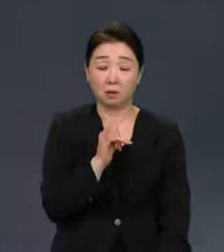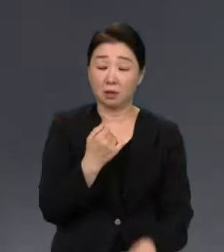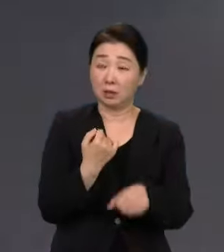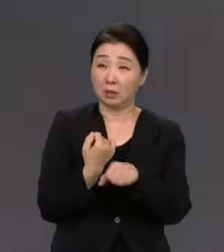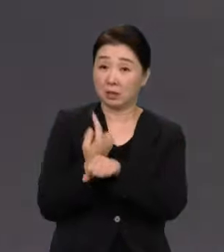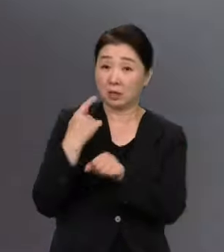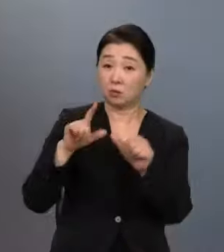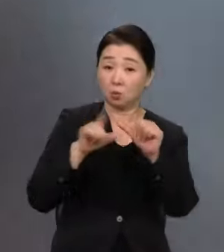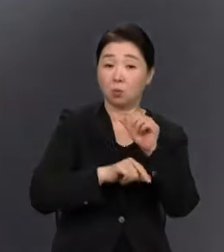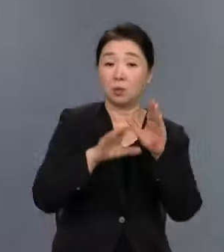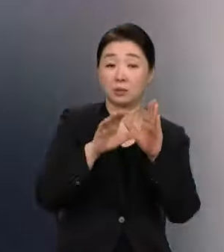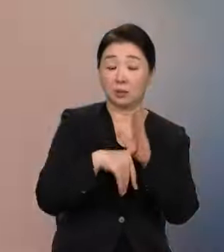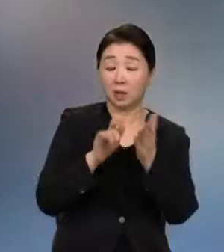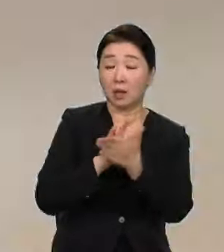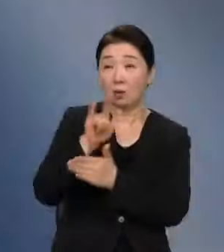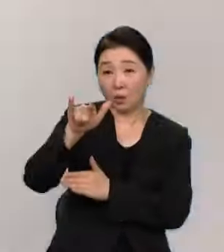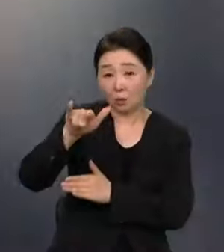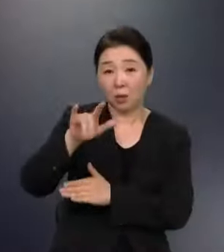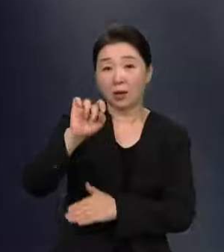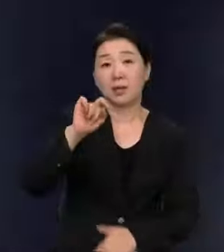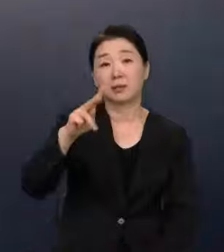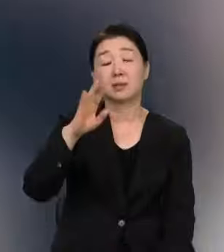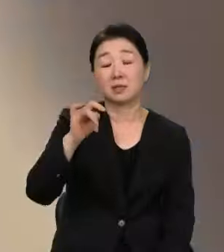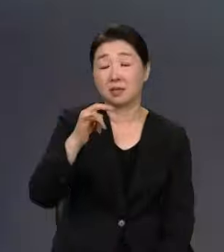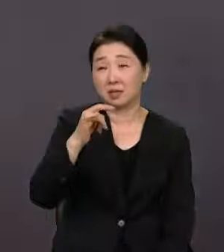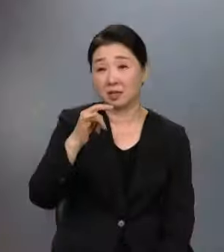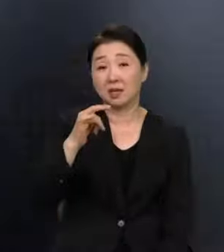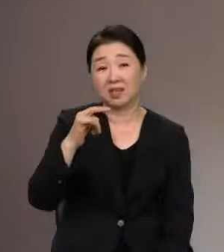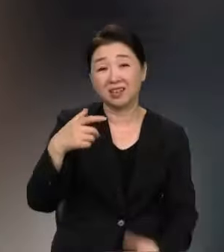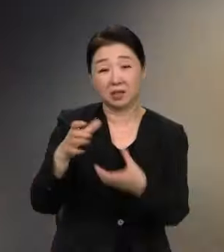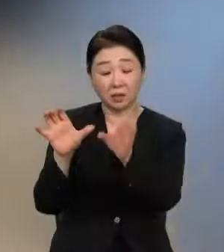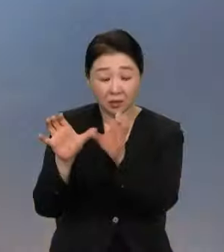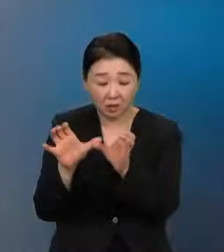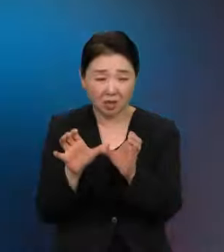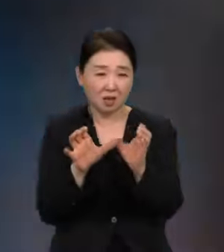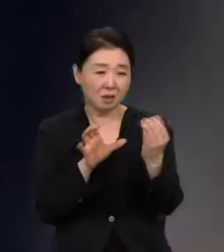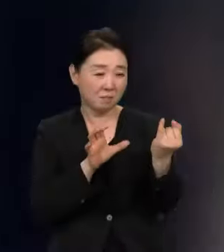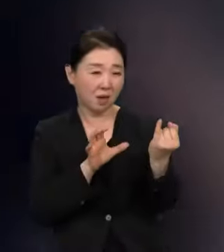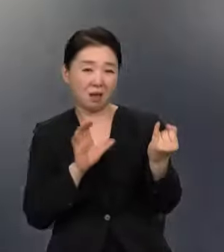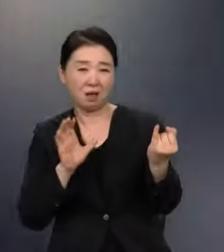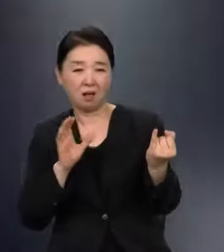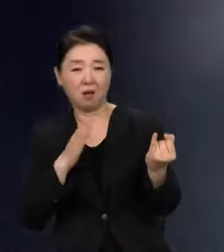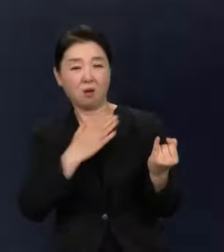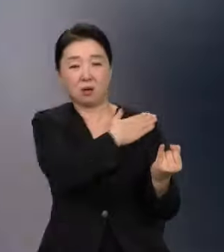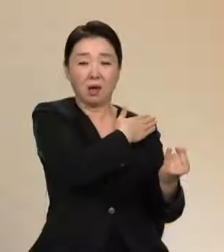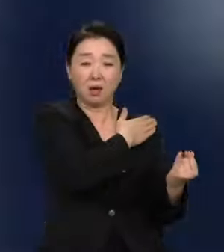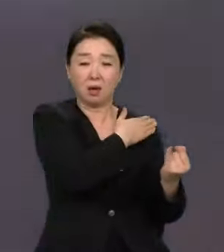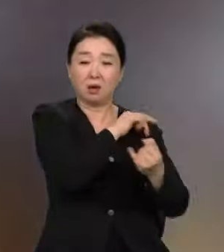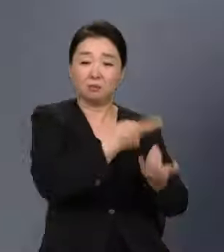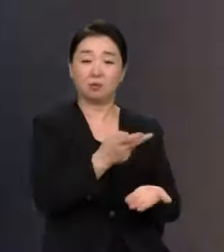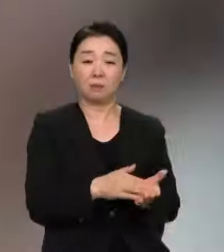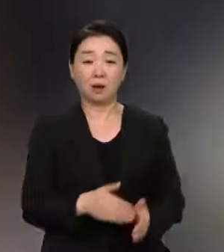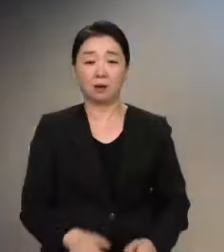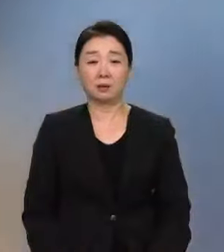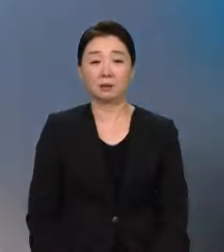해외 공항에서 아이돌 그룹 NCT 드림의 경호원이 팬의 어깨를 밀어 넘어뜨렸습니다.